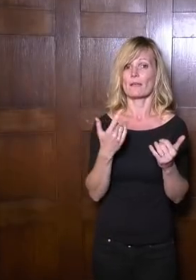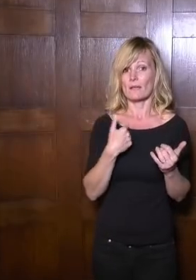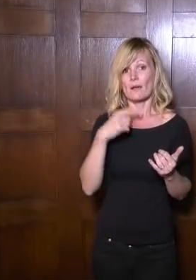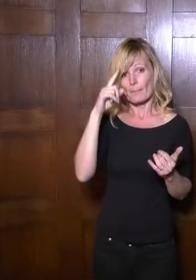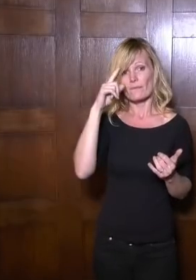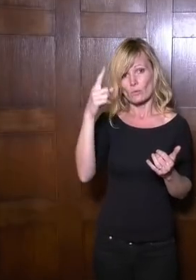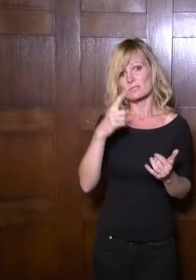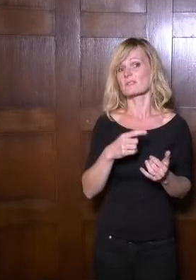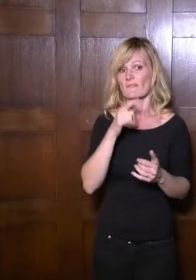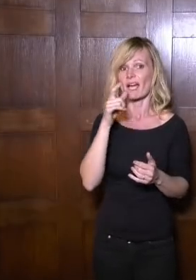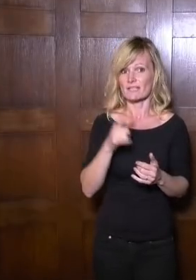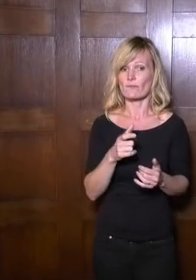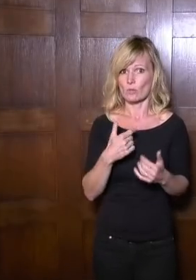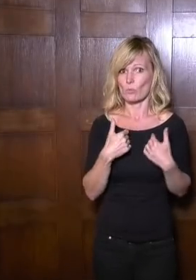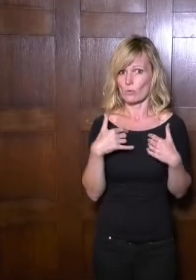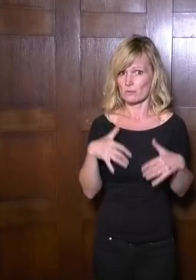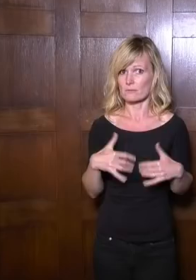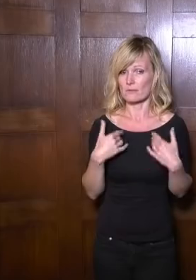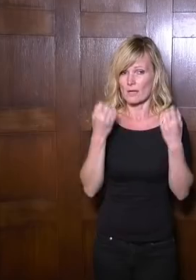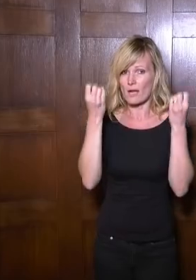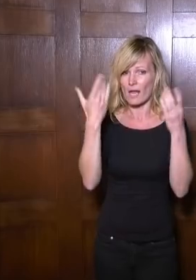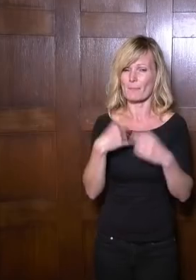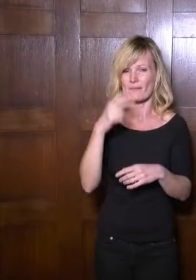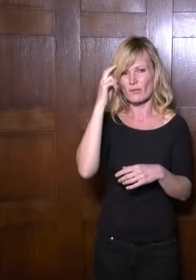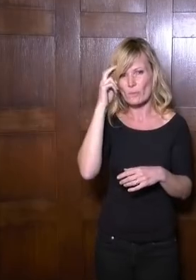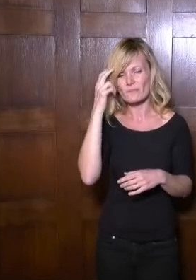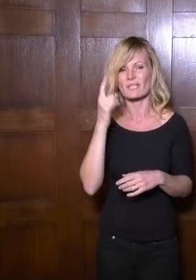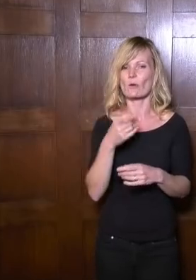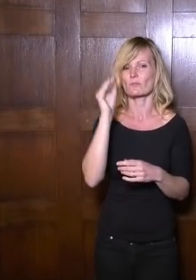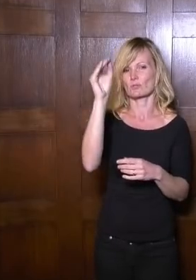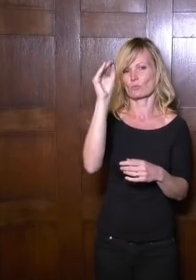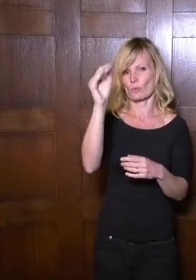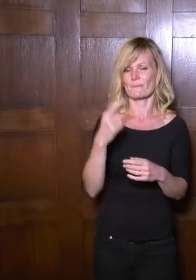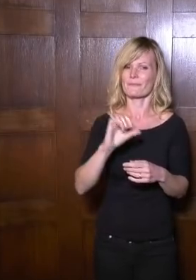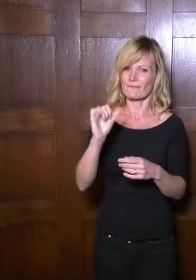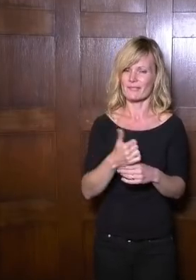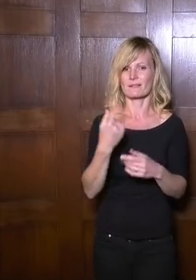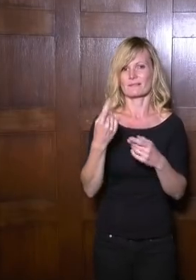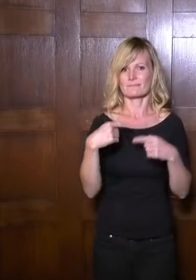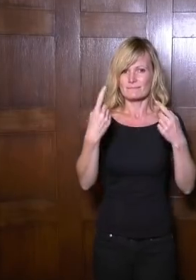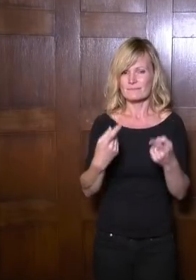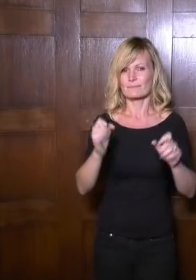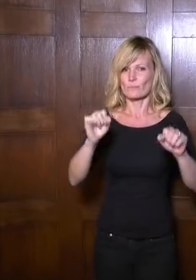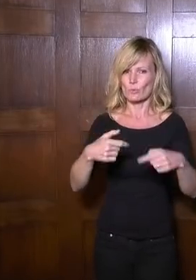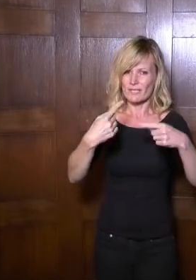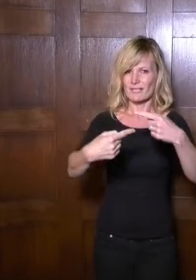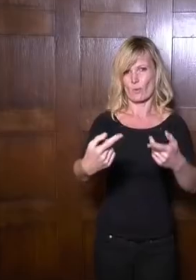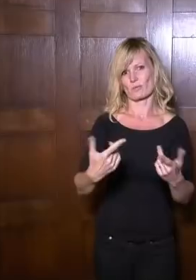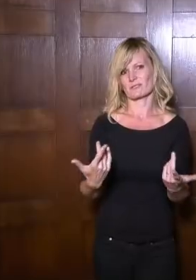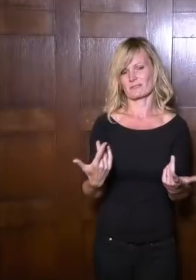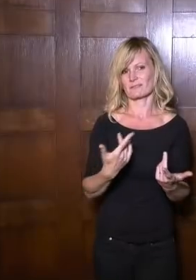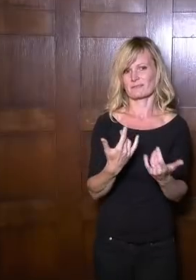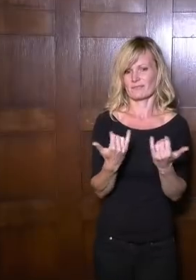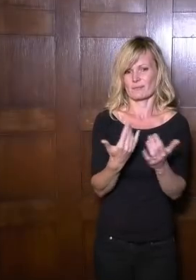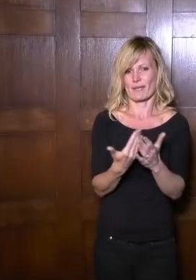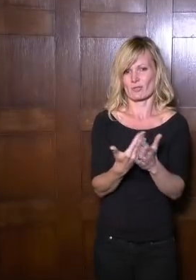Verantwortung bewusst, die wir dort haben, ja, vernünftig auch in der Zukunft das wieder angehen zu lassen. Ja, also wie